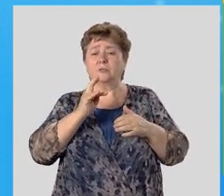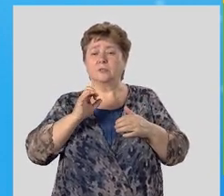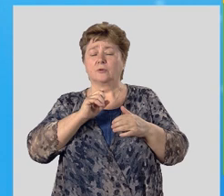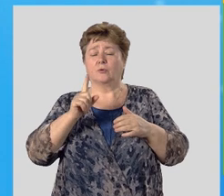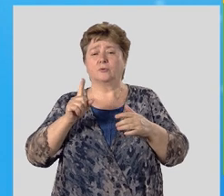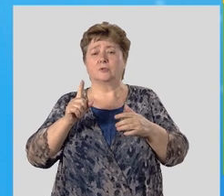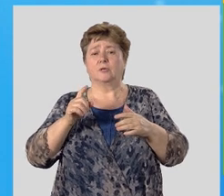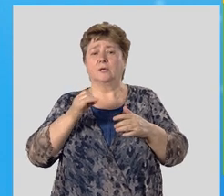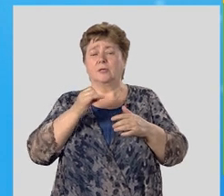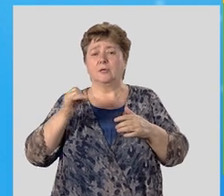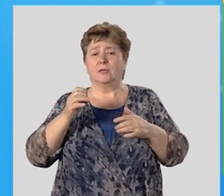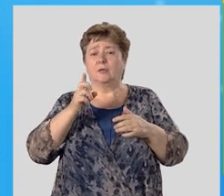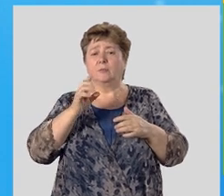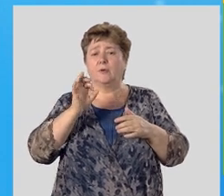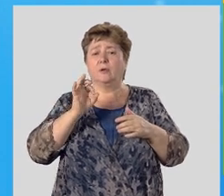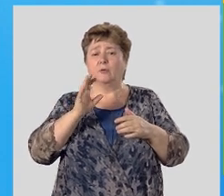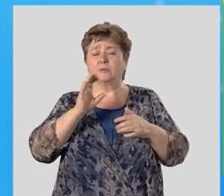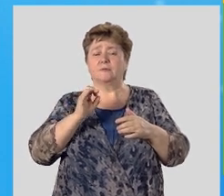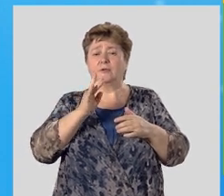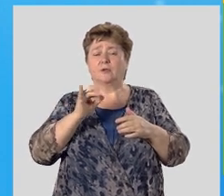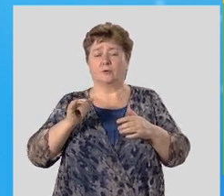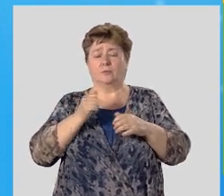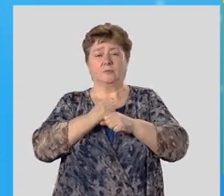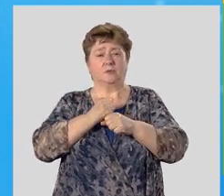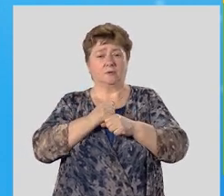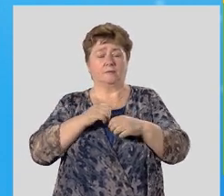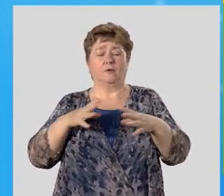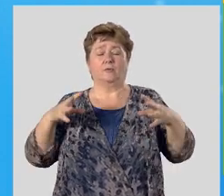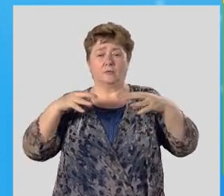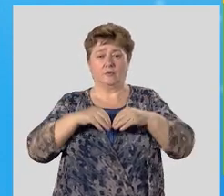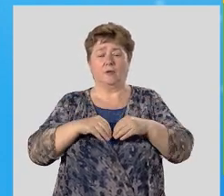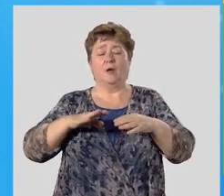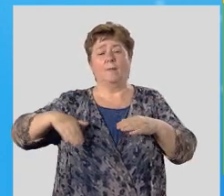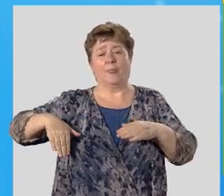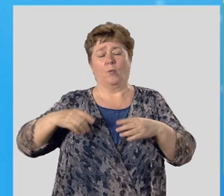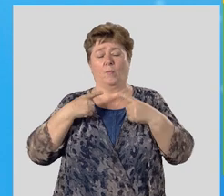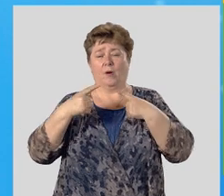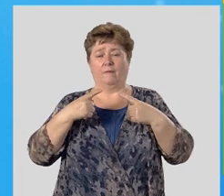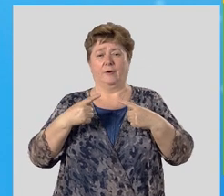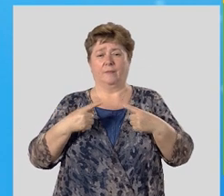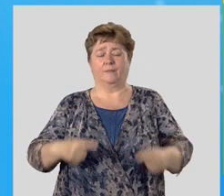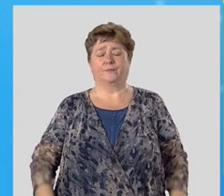биогеоценозы и, в конечном счете, биосферу. Мы поговорим об этом чуть позже.